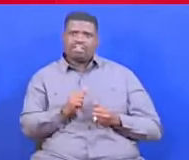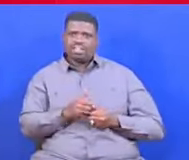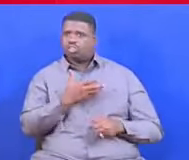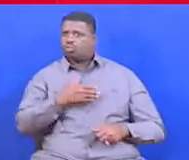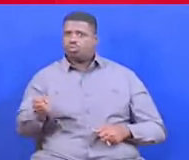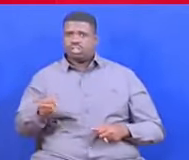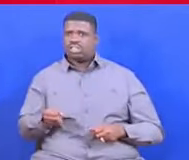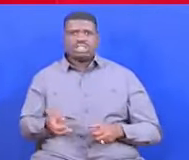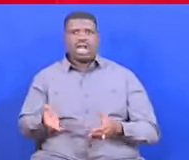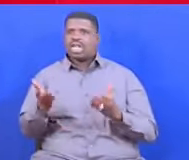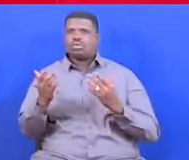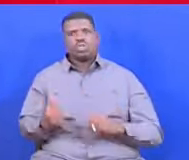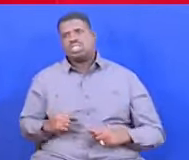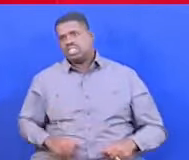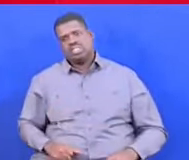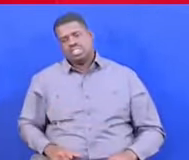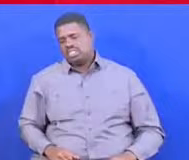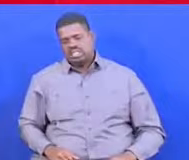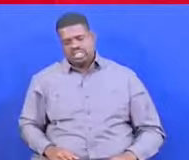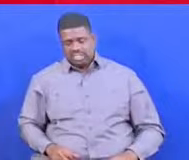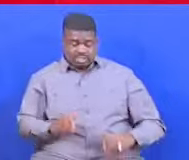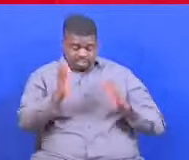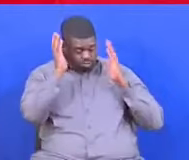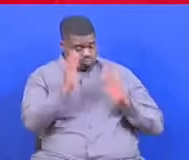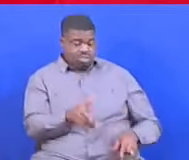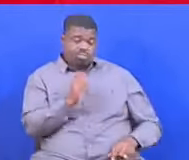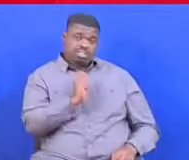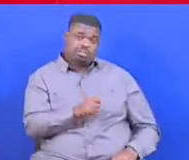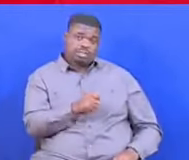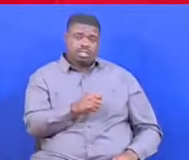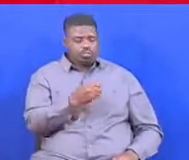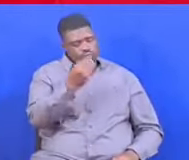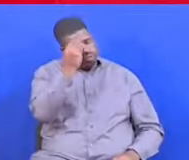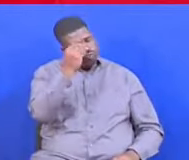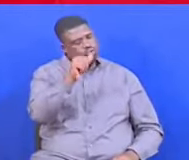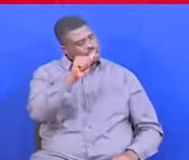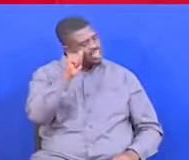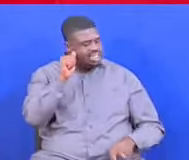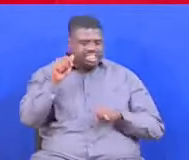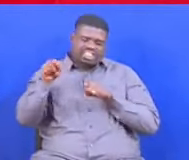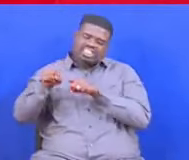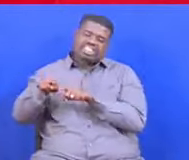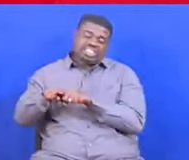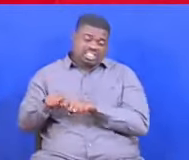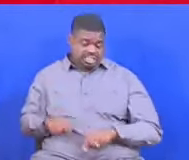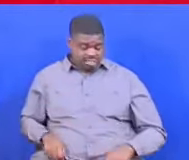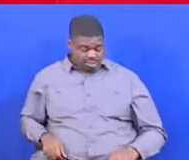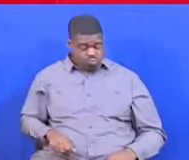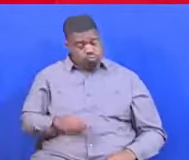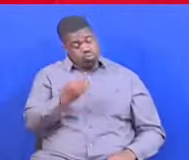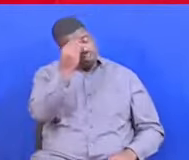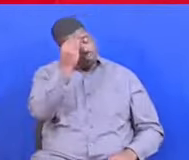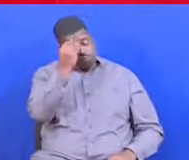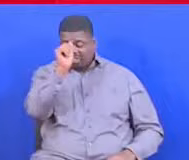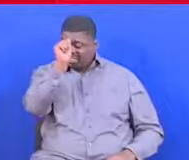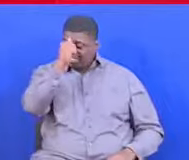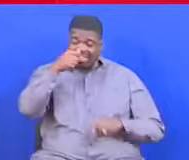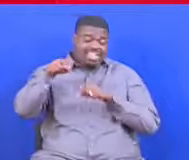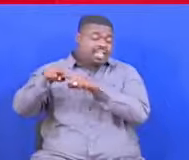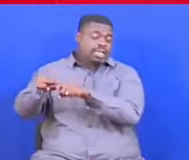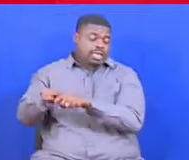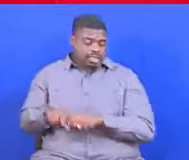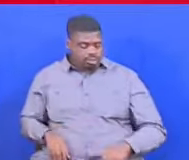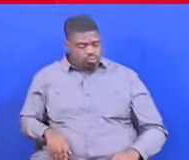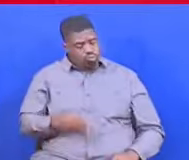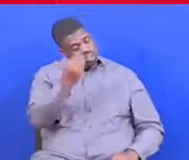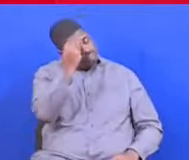nacho hakiwezi. Mheshimiwa Spika, tujifunze kwa wenzetu China. Tujifunze kwa wenzetu India. Kujifunza kwa wenzetu